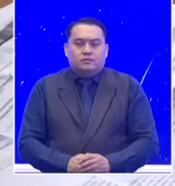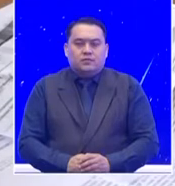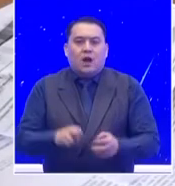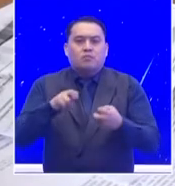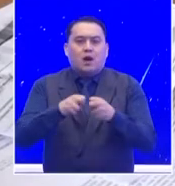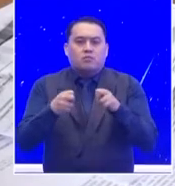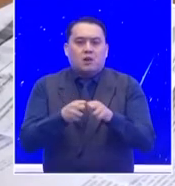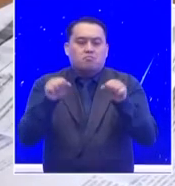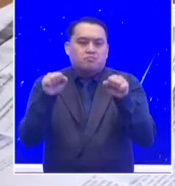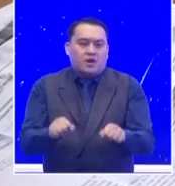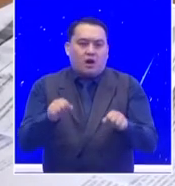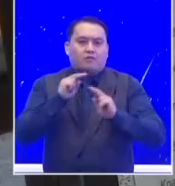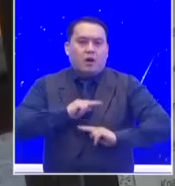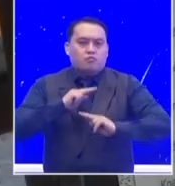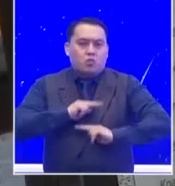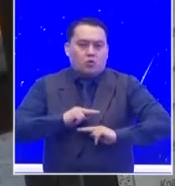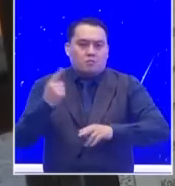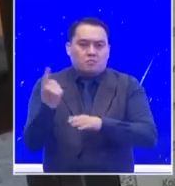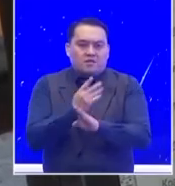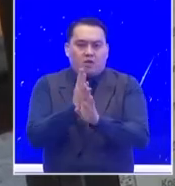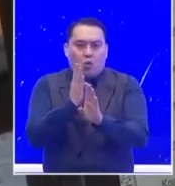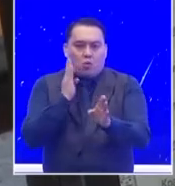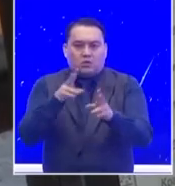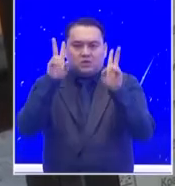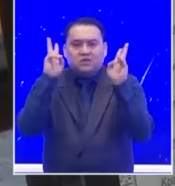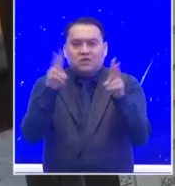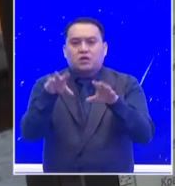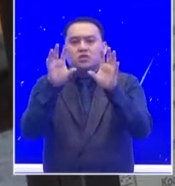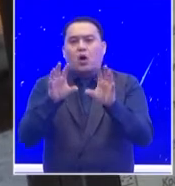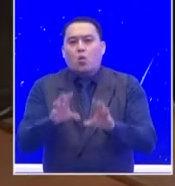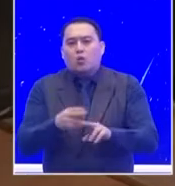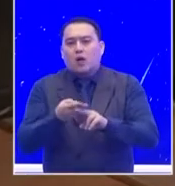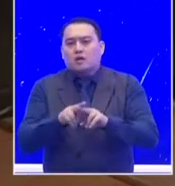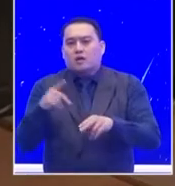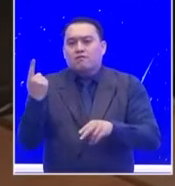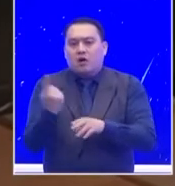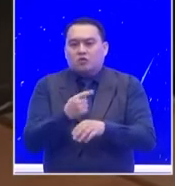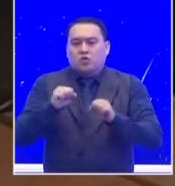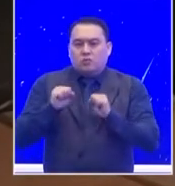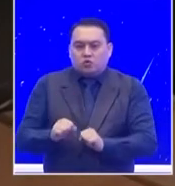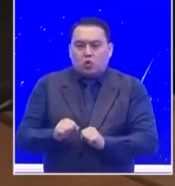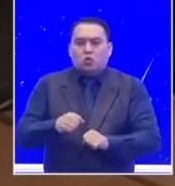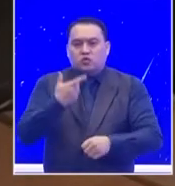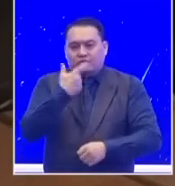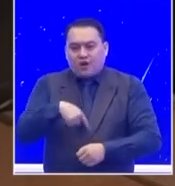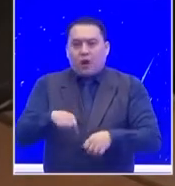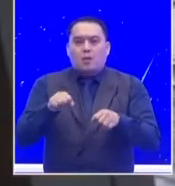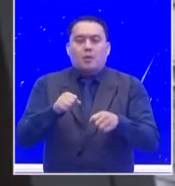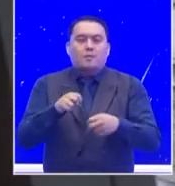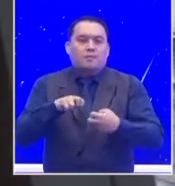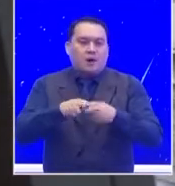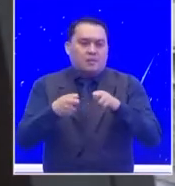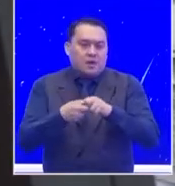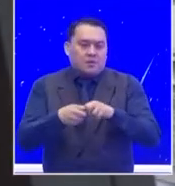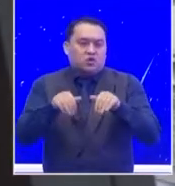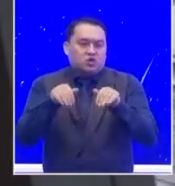Проблемы защиты прав работников в первую очередь возникают из-за незнания законов. Однако, чтобы отстоять свои кровно заработанные или оспорить